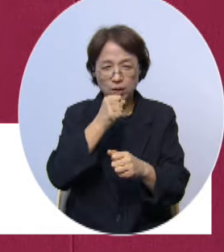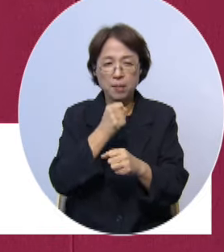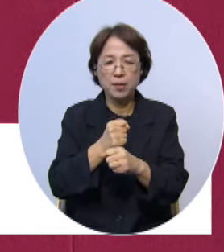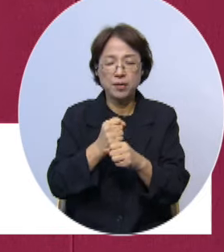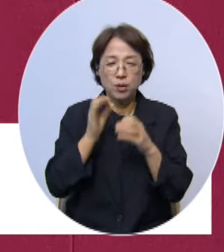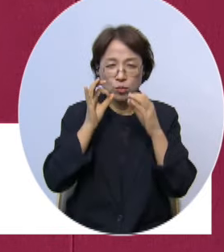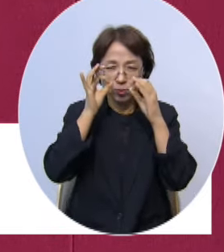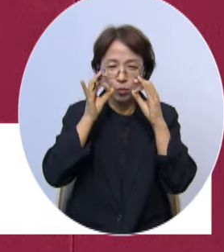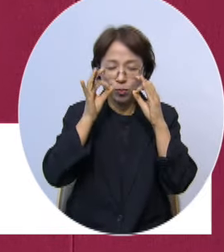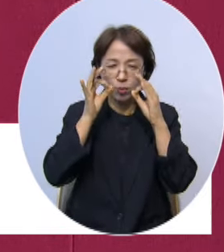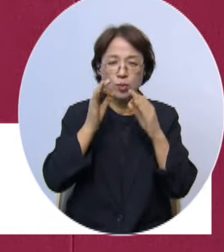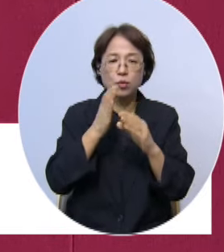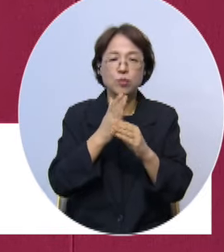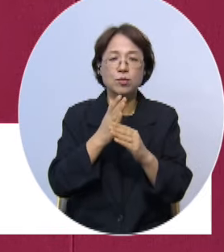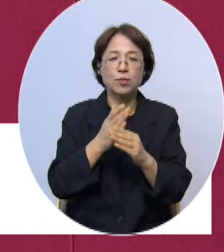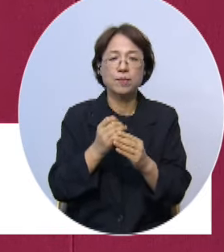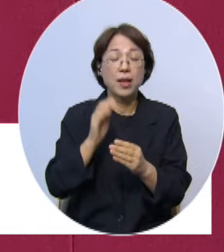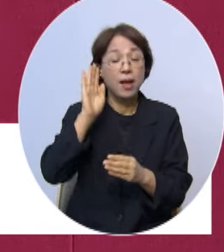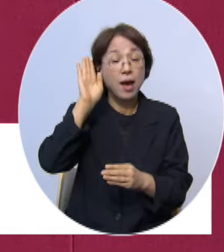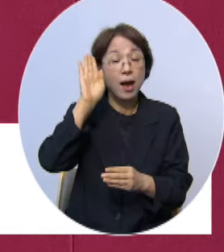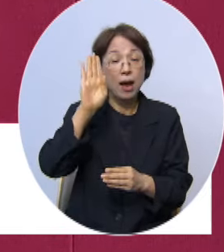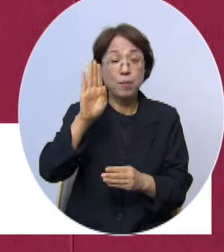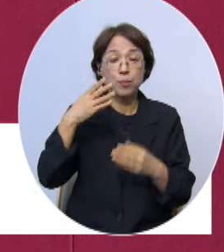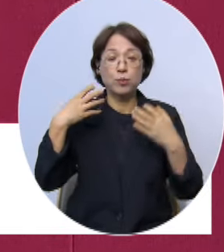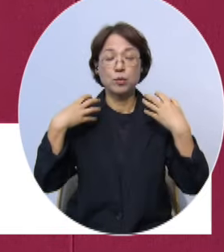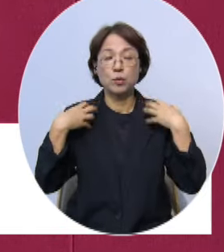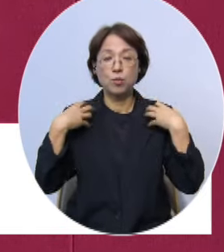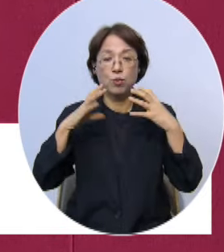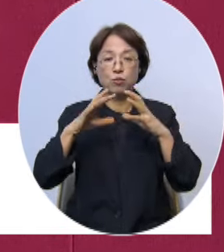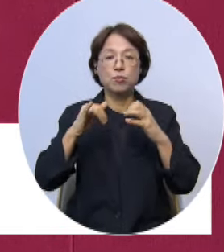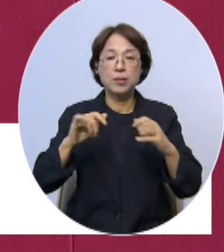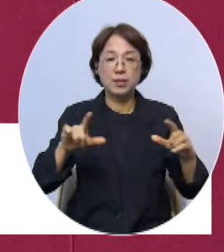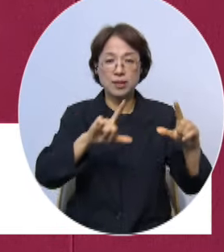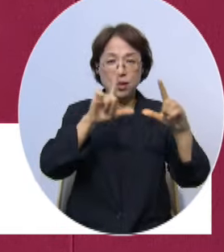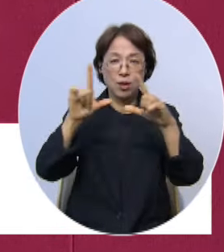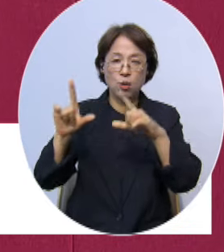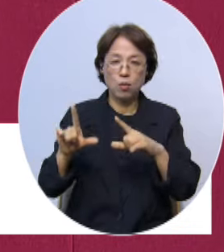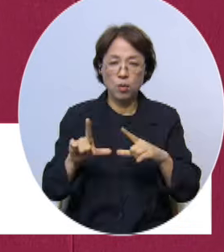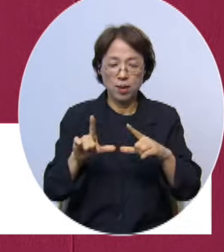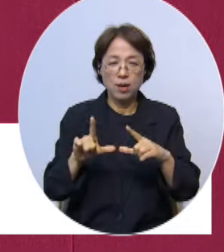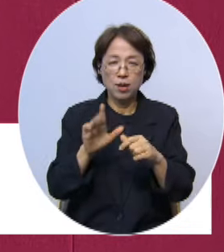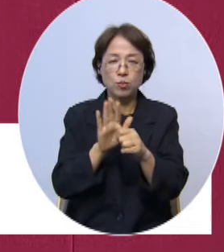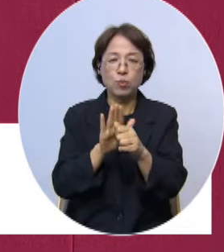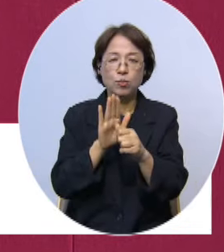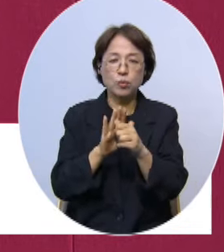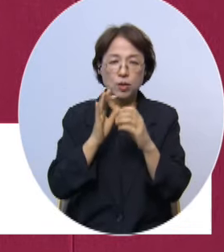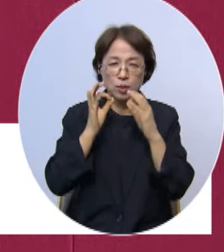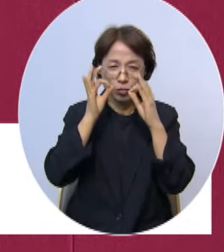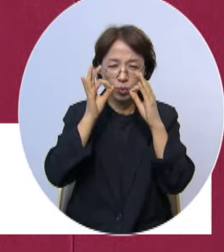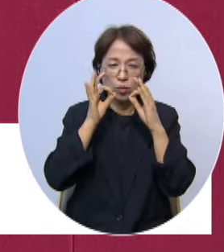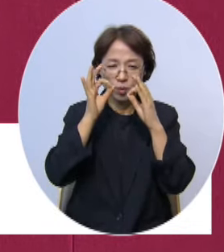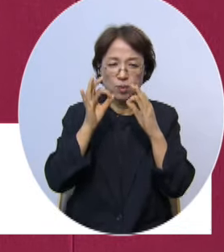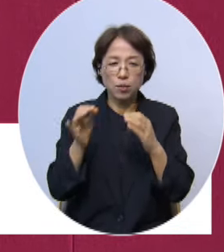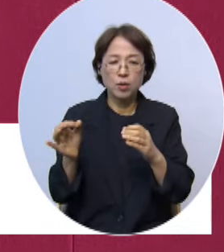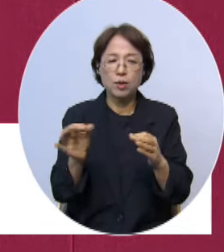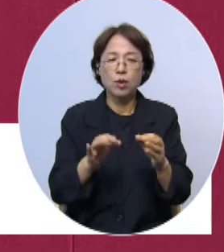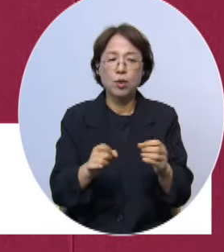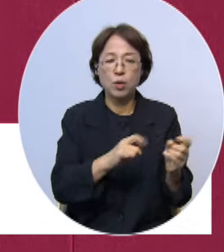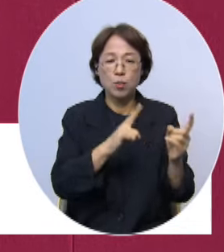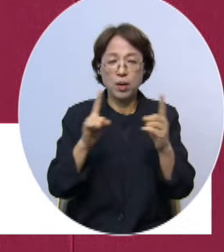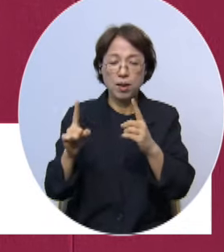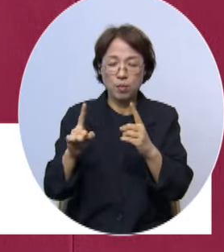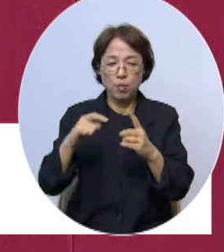쏟고 있습니다 앞으로도 정부는 민생을 최우선에 두고 경기복의기를